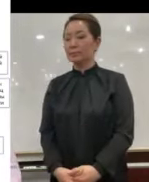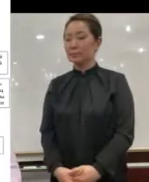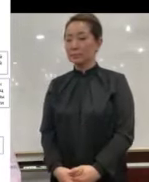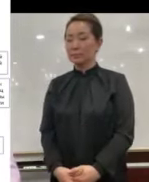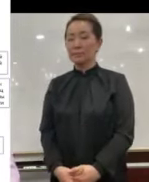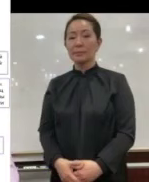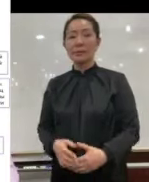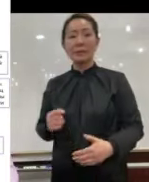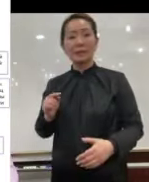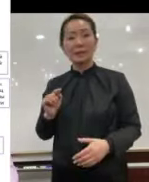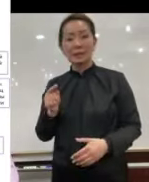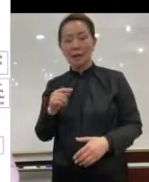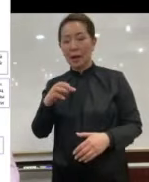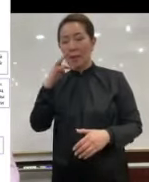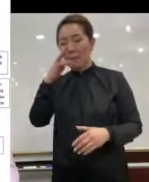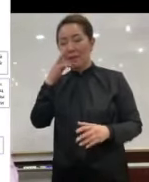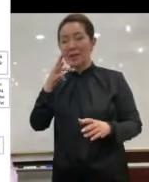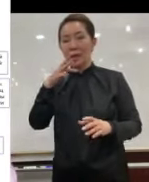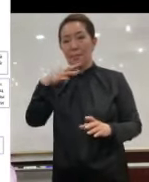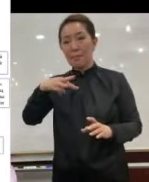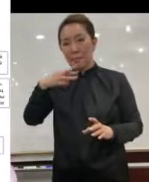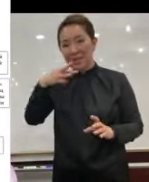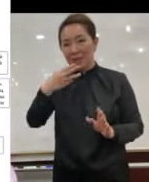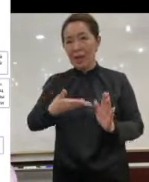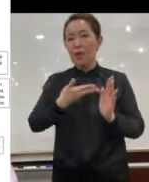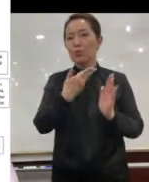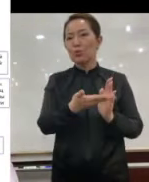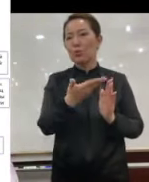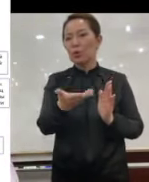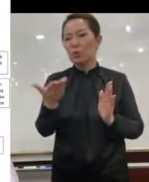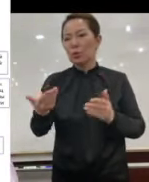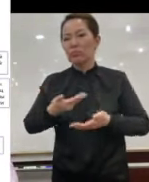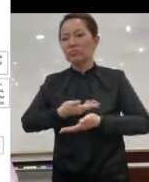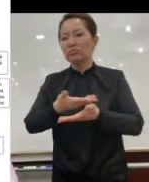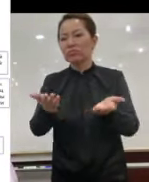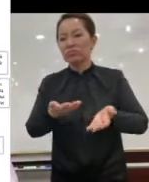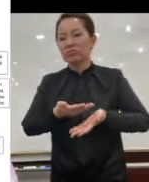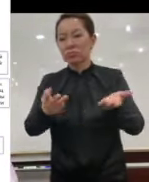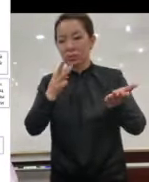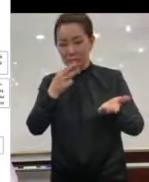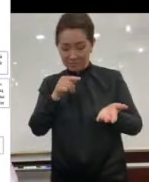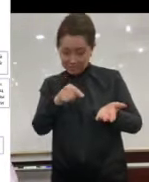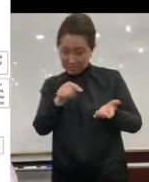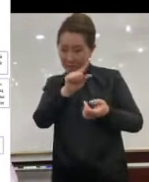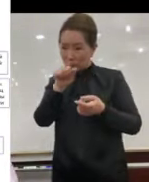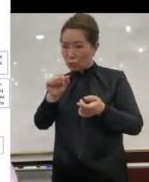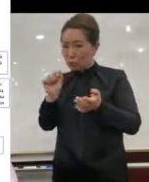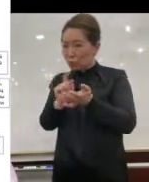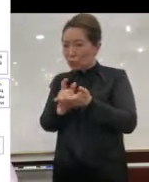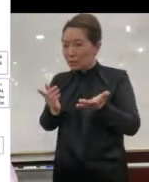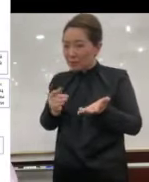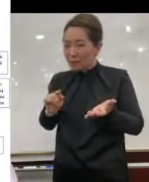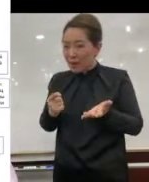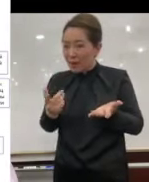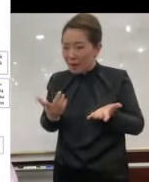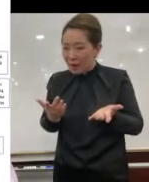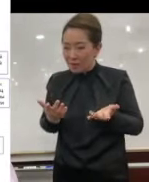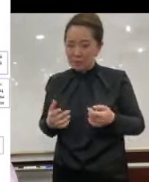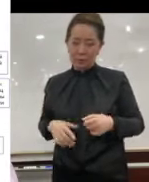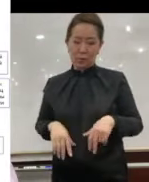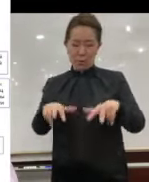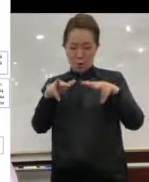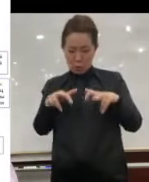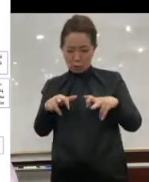За яагаад бид нар энэ мэдээлэл түгээх ажлыг чухалчилж үзэж байна гэхээр хөгжлийн бэрхшээлийн асуудал маань бол яг одоо